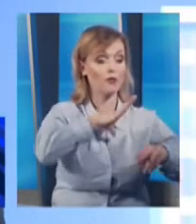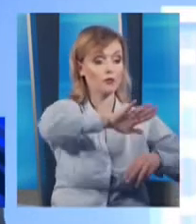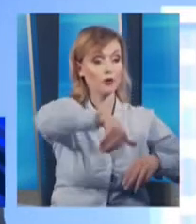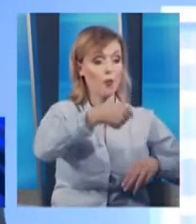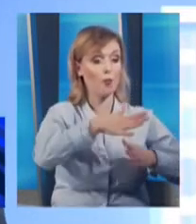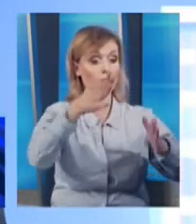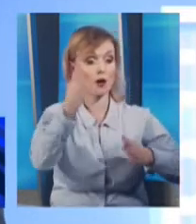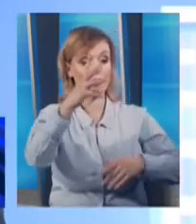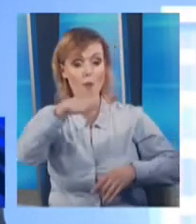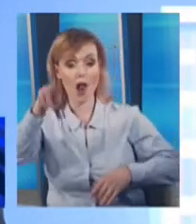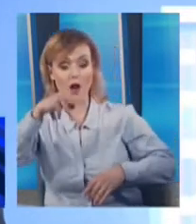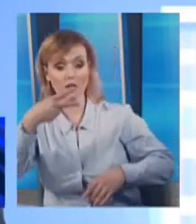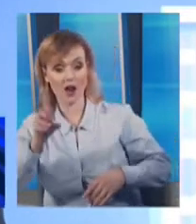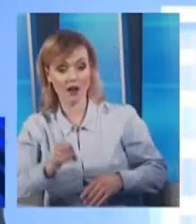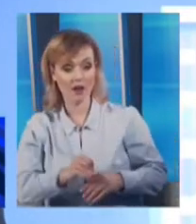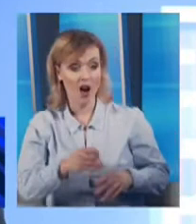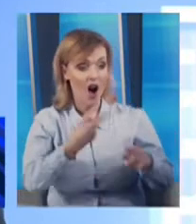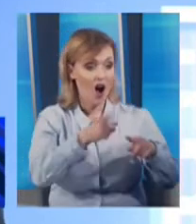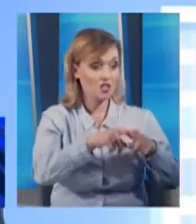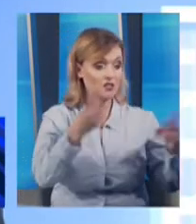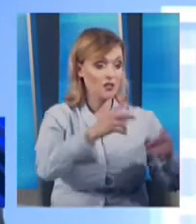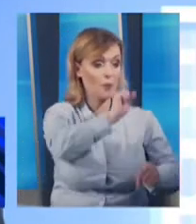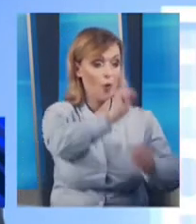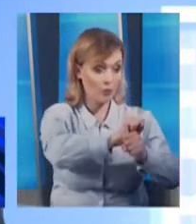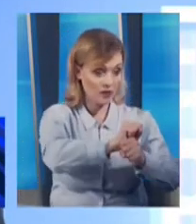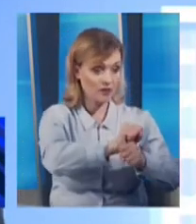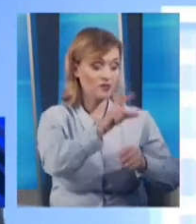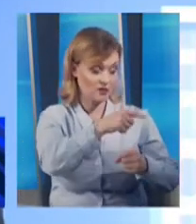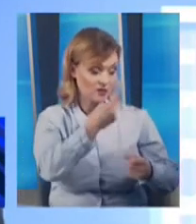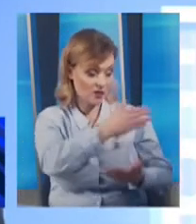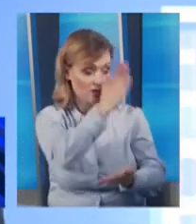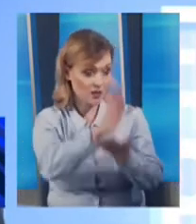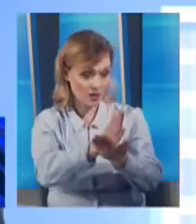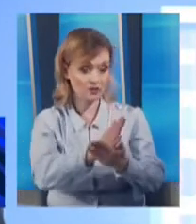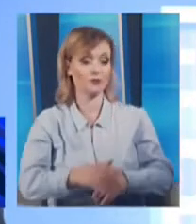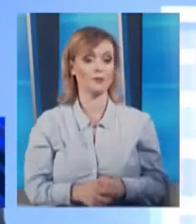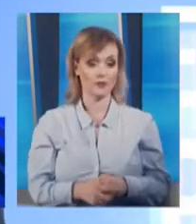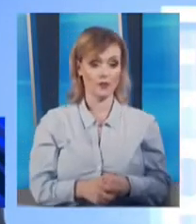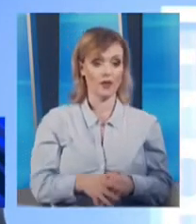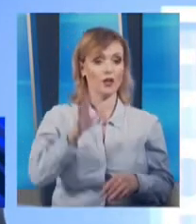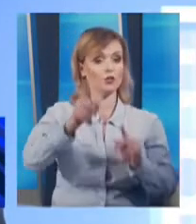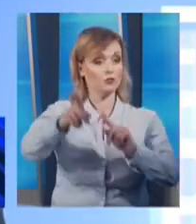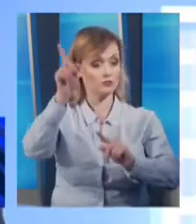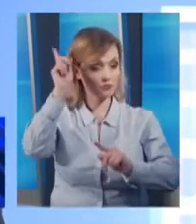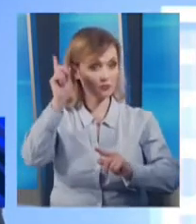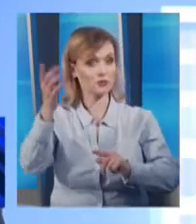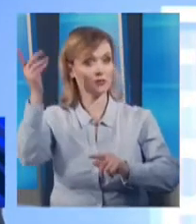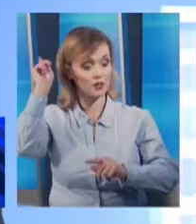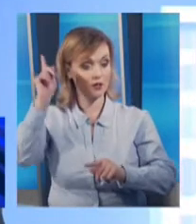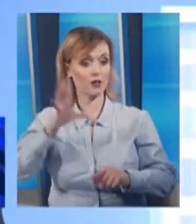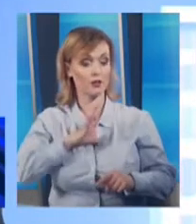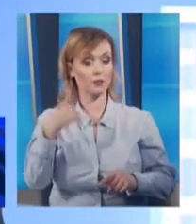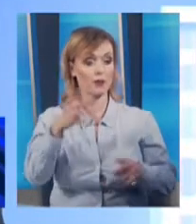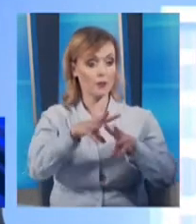1 miliard de lei. Deci schemele astea trebuie scoprite, așa cum au fost oprite și pe perioada mandatului de prim-ministru